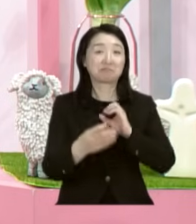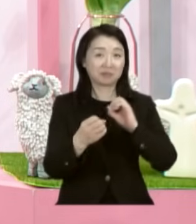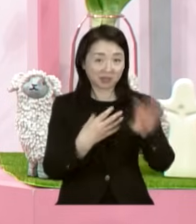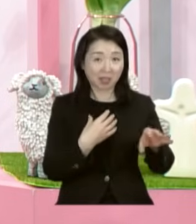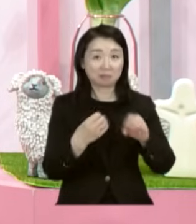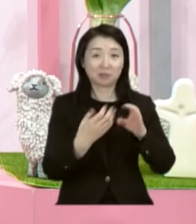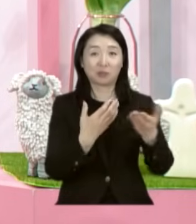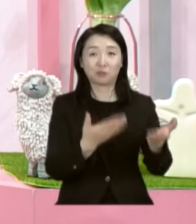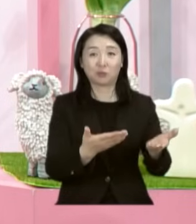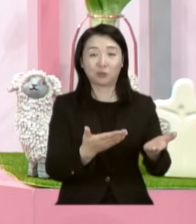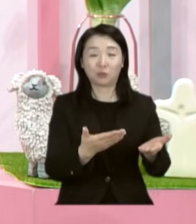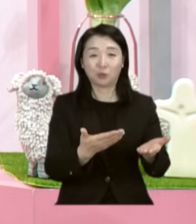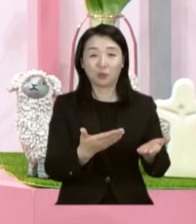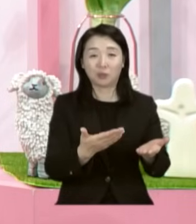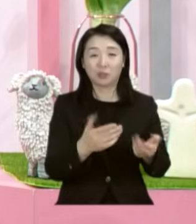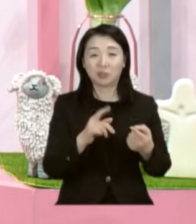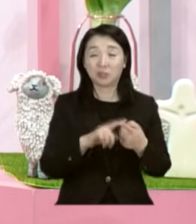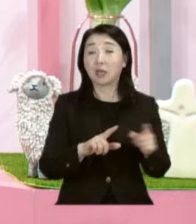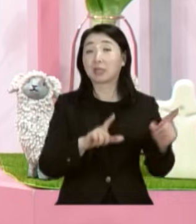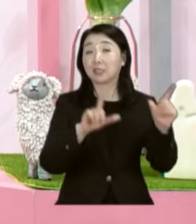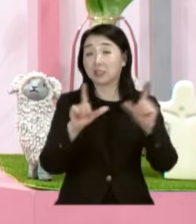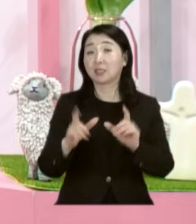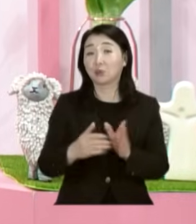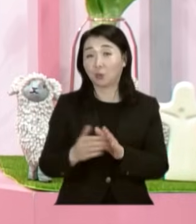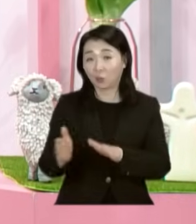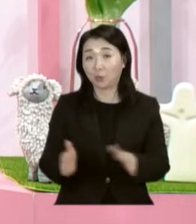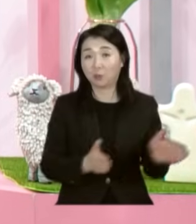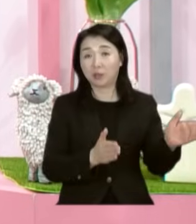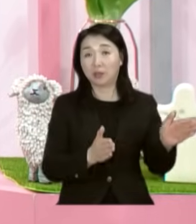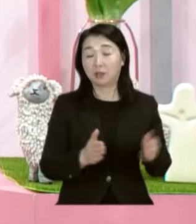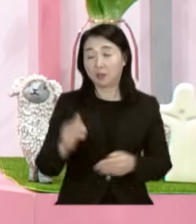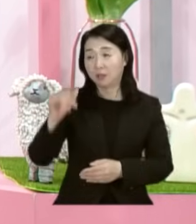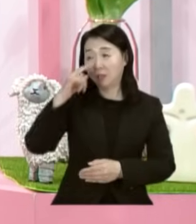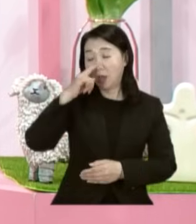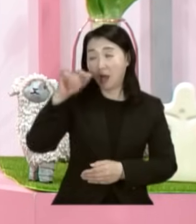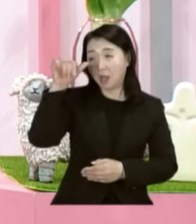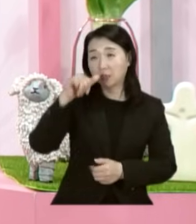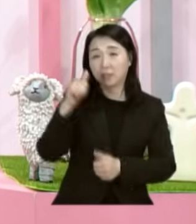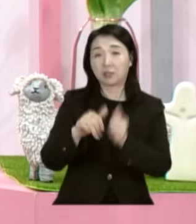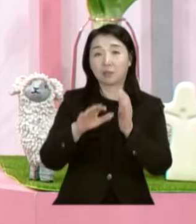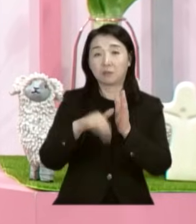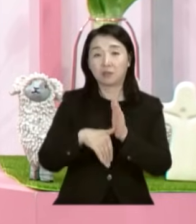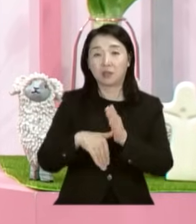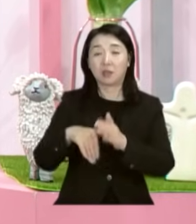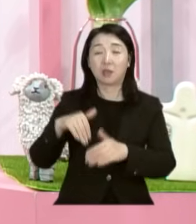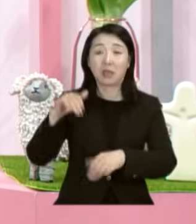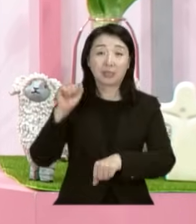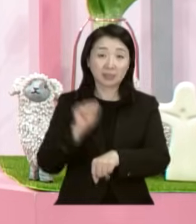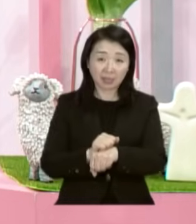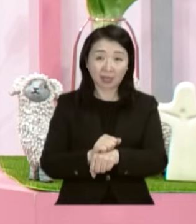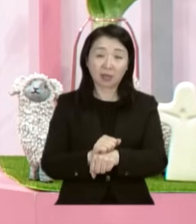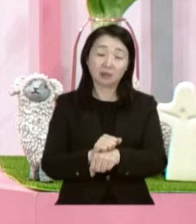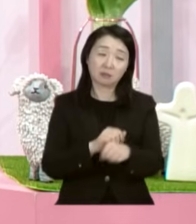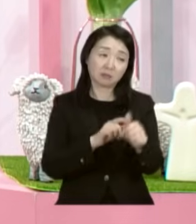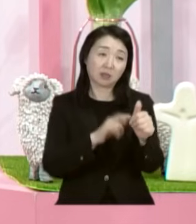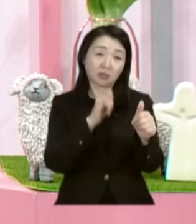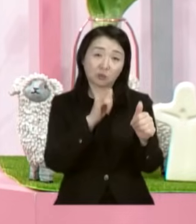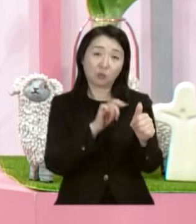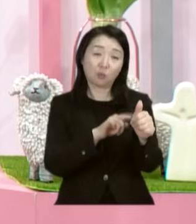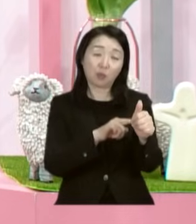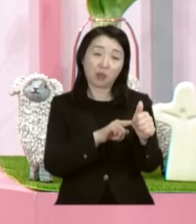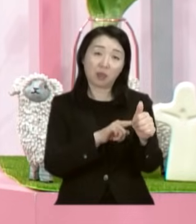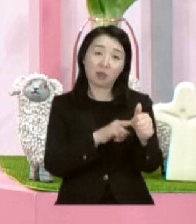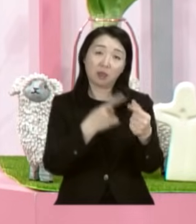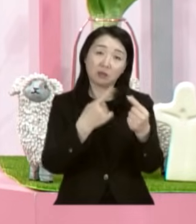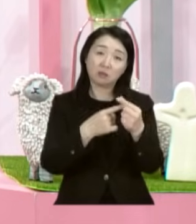친구들에게 답하고 또 이렇게 지내 왔었는데 어 아시안 게임 때 정말 잘하는 친구가 있어요 원래 잘하는 친구인데